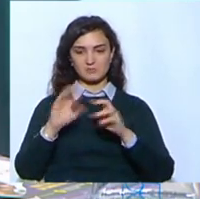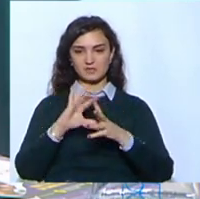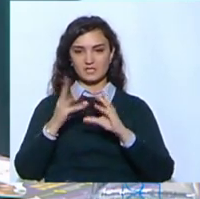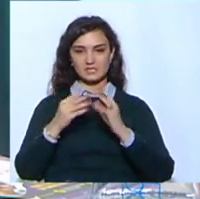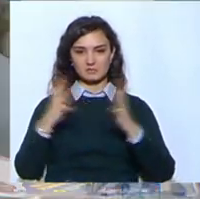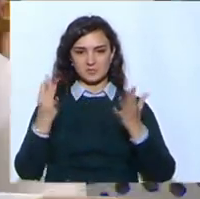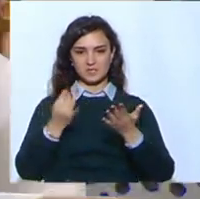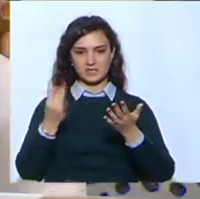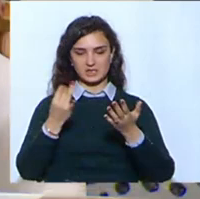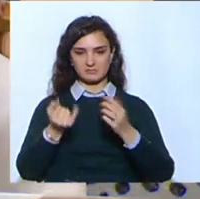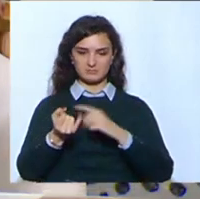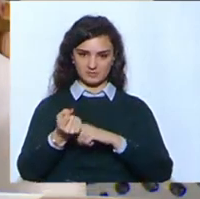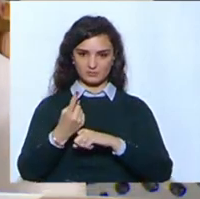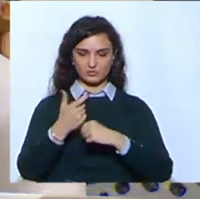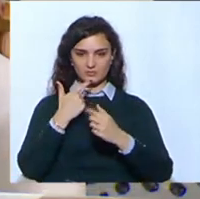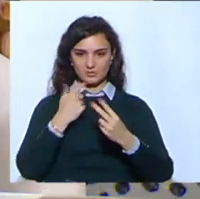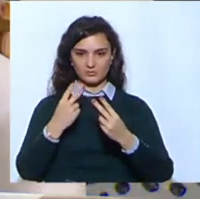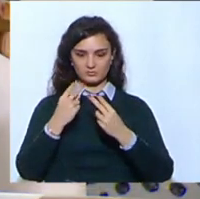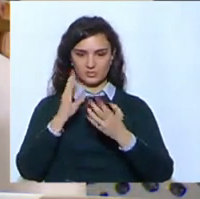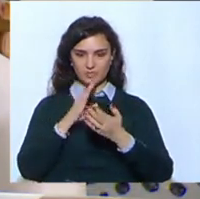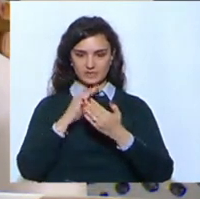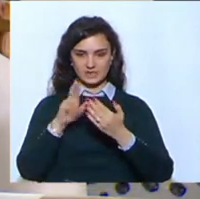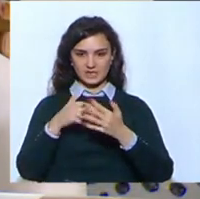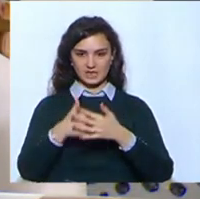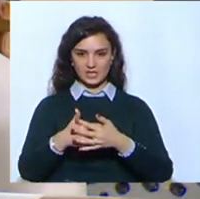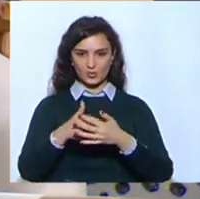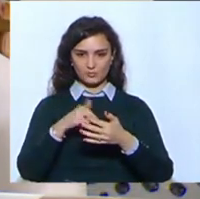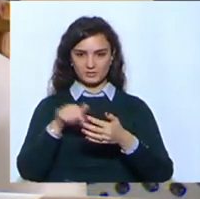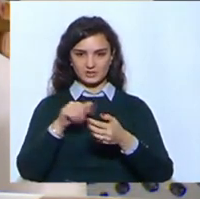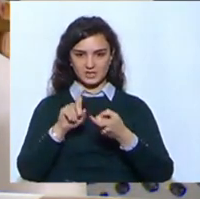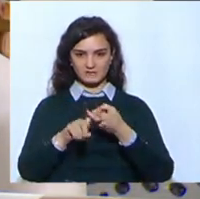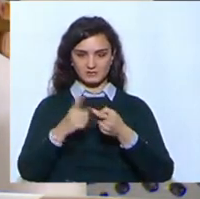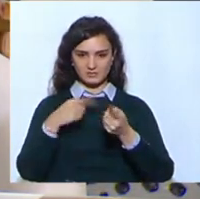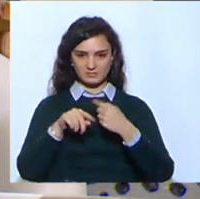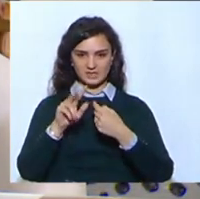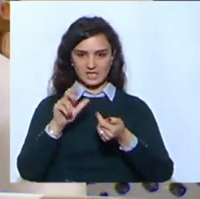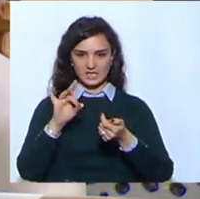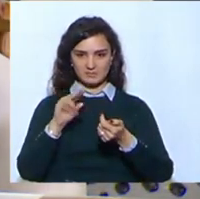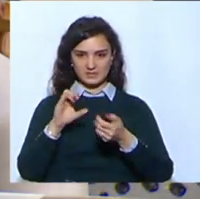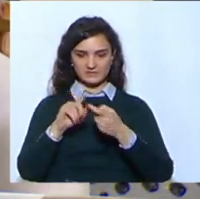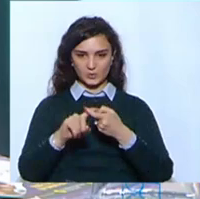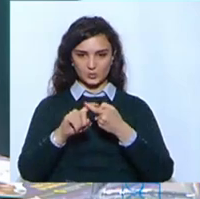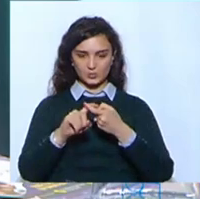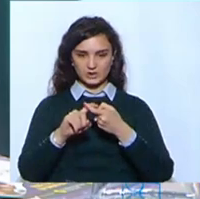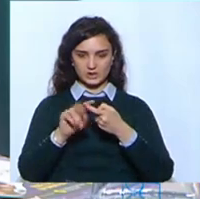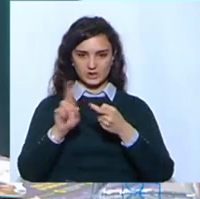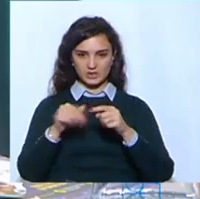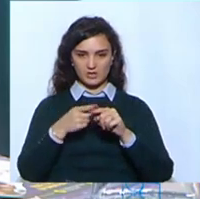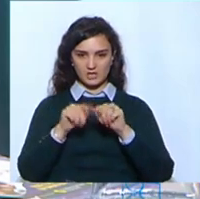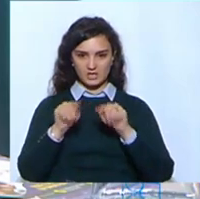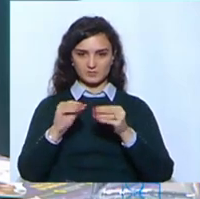მეტად აინტერესებს აღმოჩნდა ხა მაყურებელს, დედისა და ნაყოფის კავშირიდან გამომდინარე ჰეპეს ვირუსი და აი